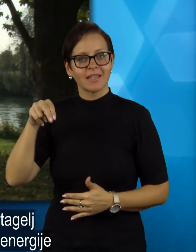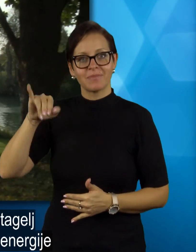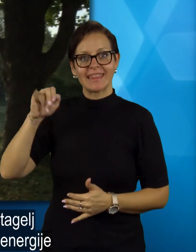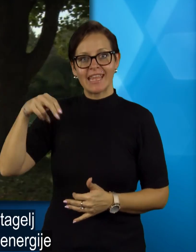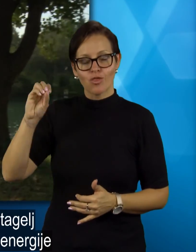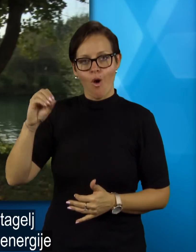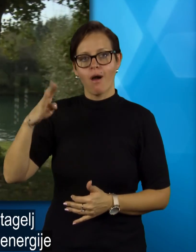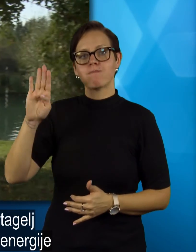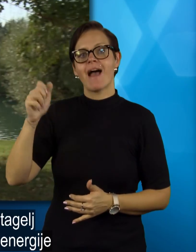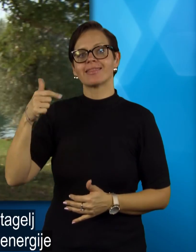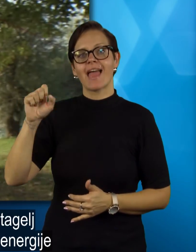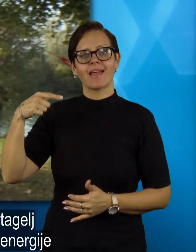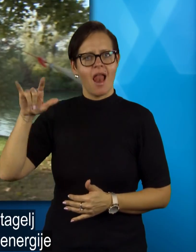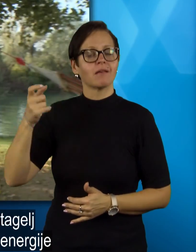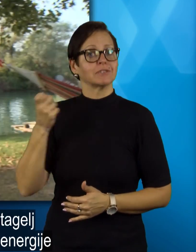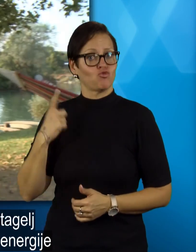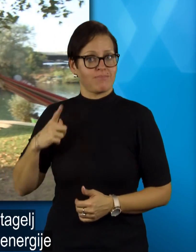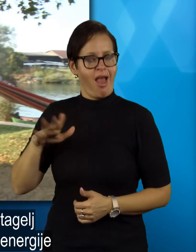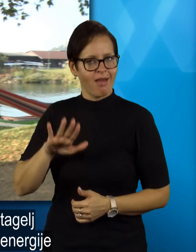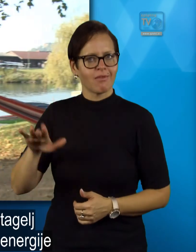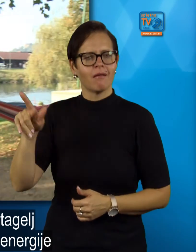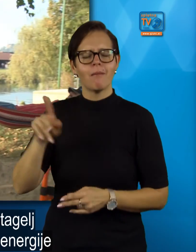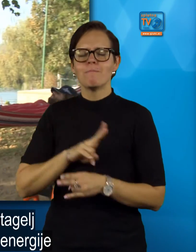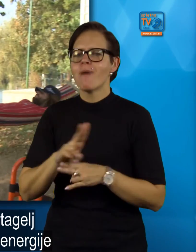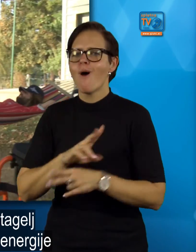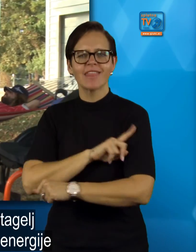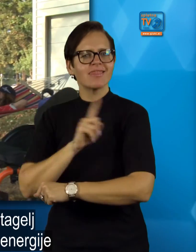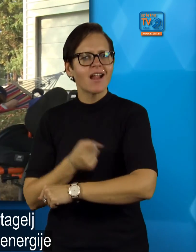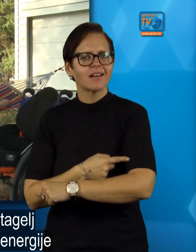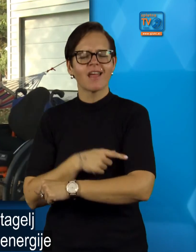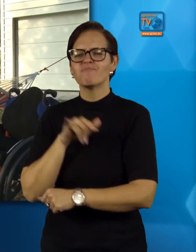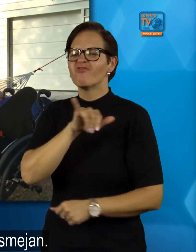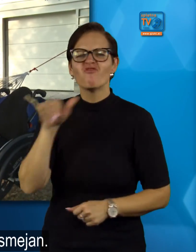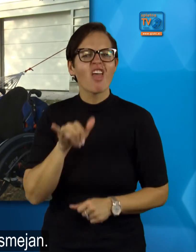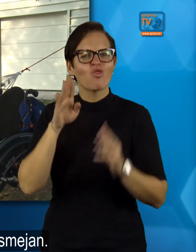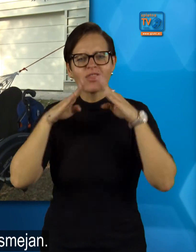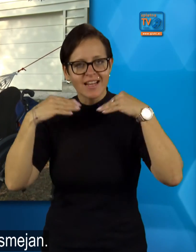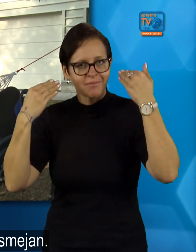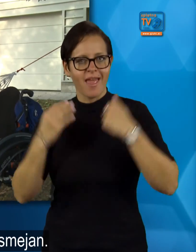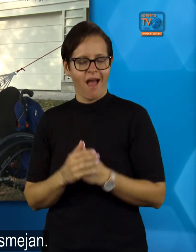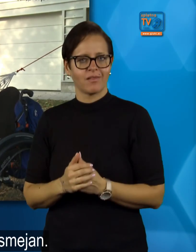29-letni Nino Batagel iz Ljubljane je poln energije in skoraj vedno nasmejan.